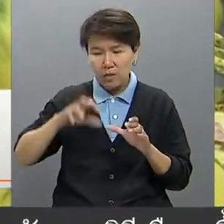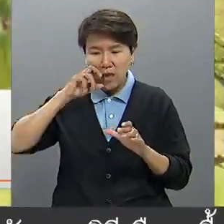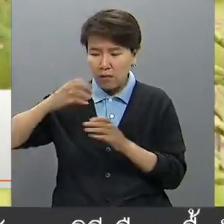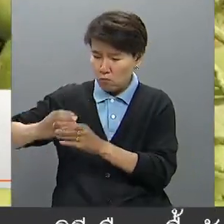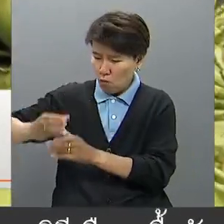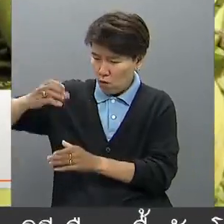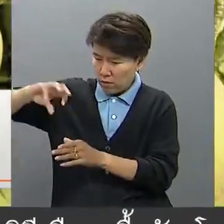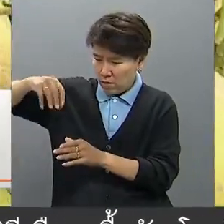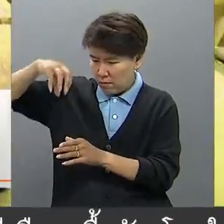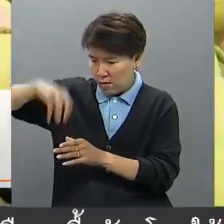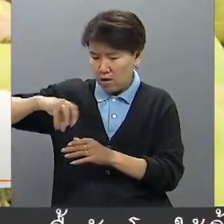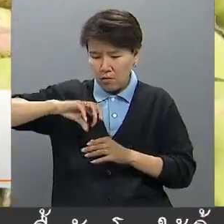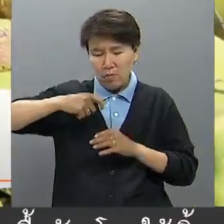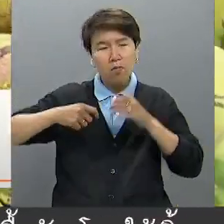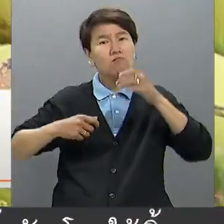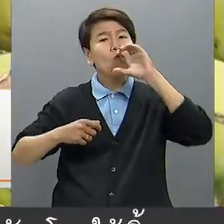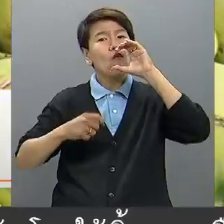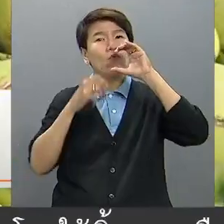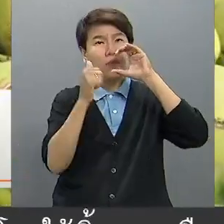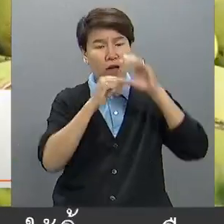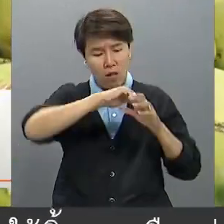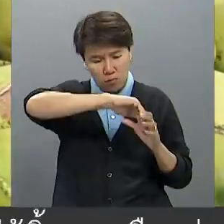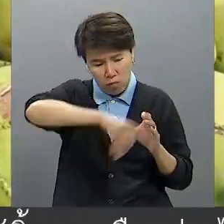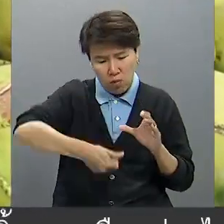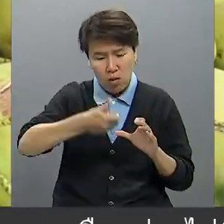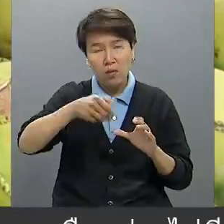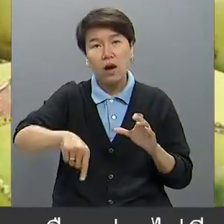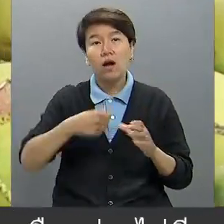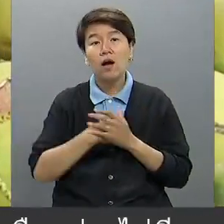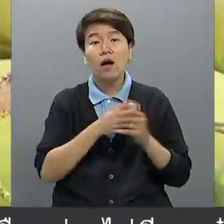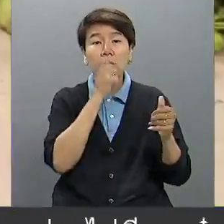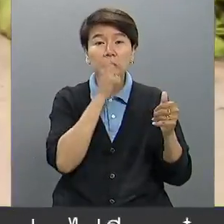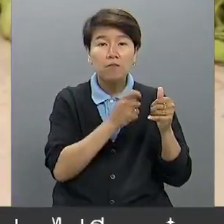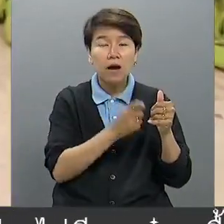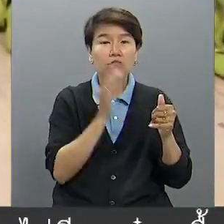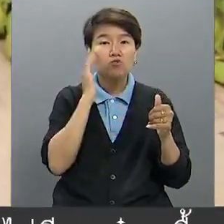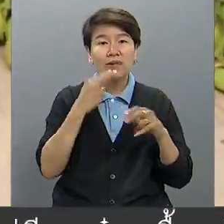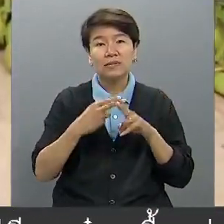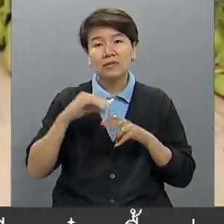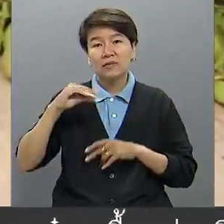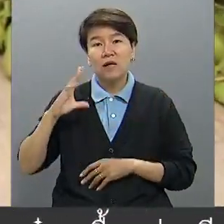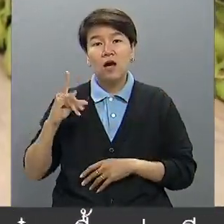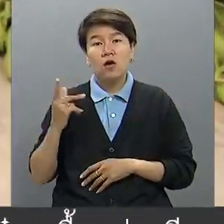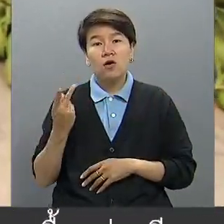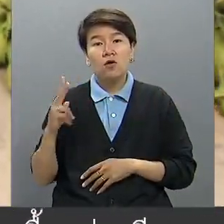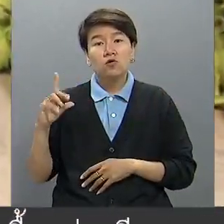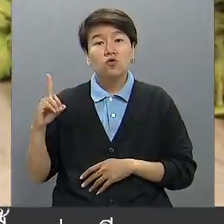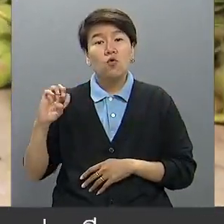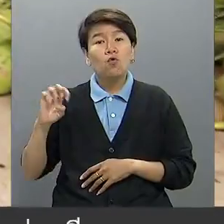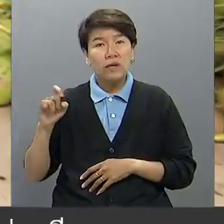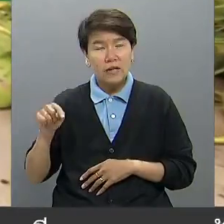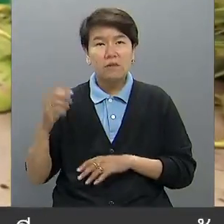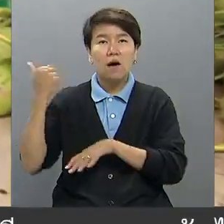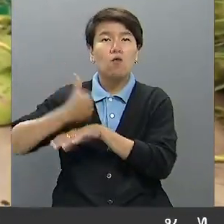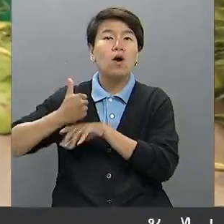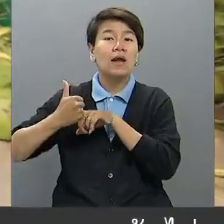คะเดี๋ยวช่วงนี้พาคุณผู้ชมไปฟังเสียงจากคุณโชคดีตั้งจิตซึ่งท่านเป็นหัวหน้ากลุ่มส่งเสริมและพัฒนาเกษตรกรเกี่ยวกับวิสาห